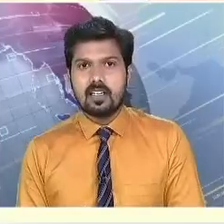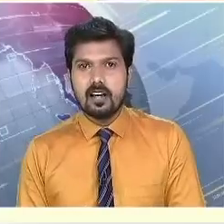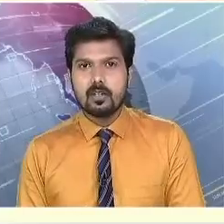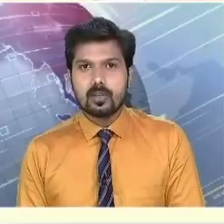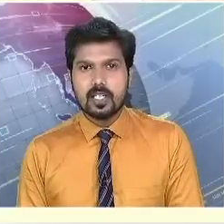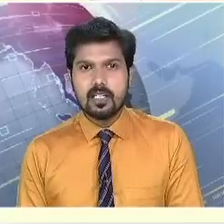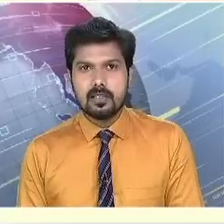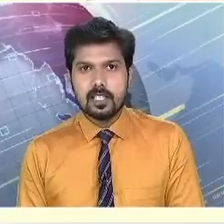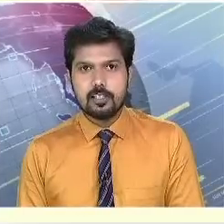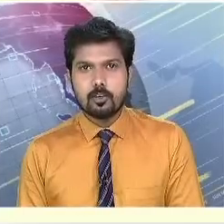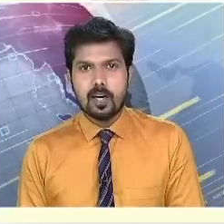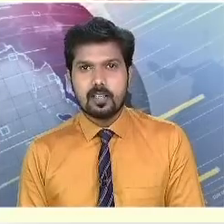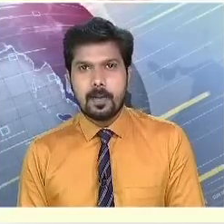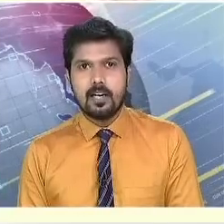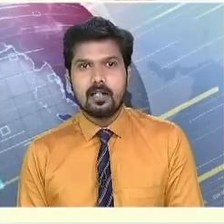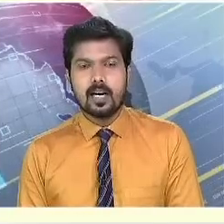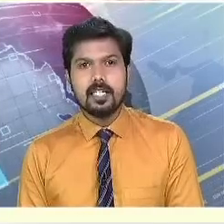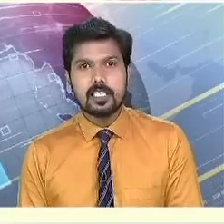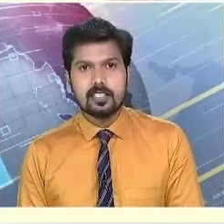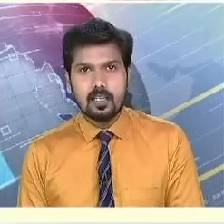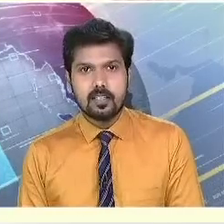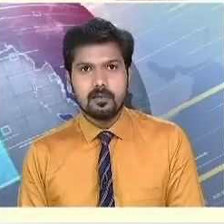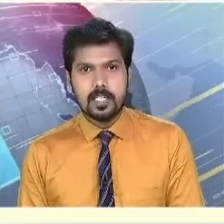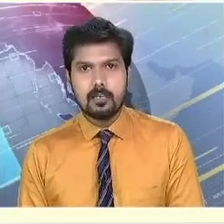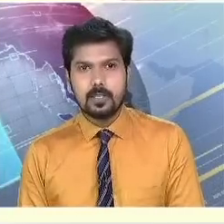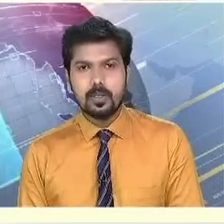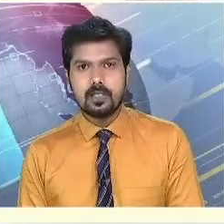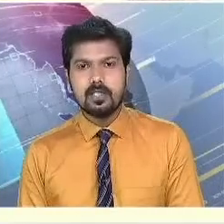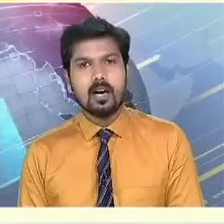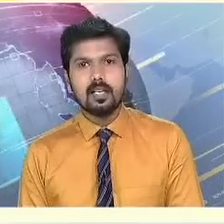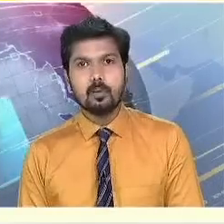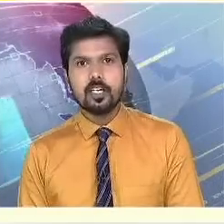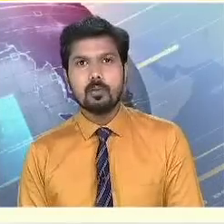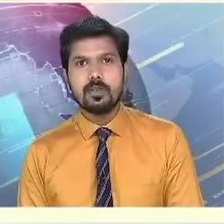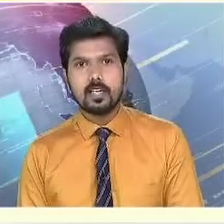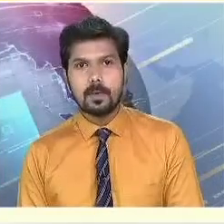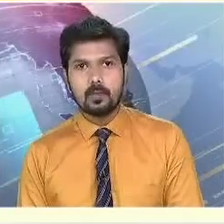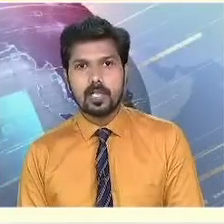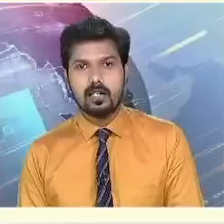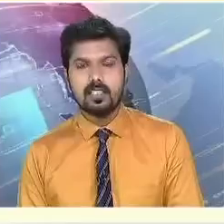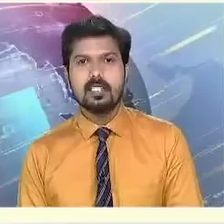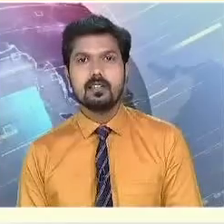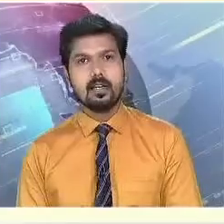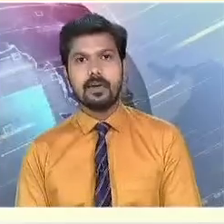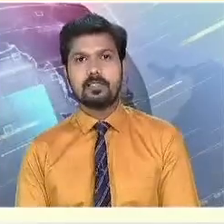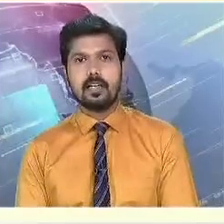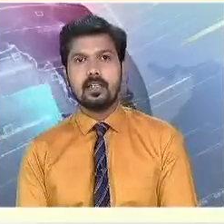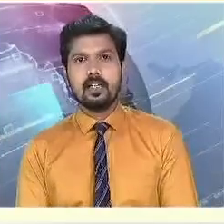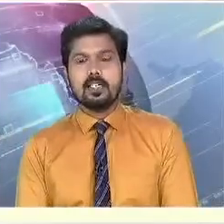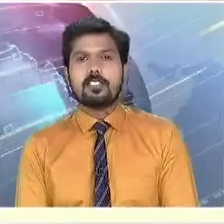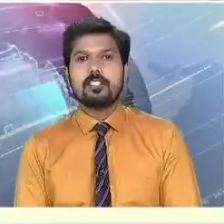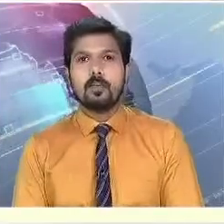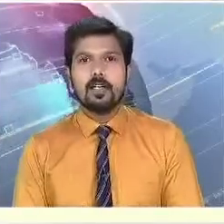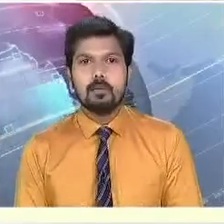தேசிய ஜனநாயக கூட்டணியிலிருந்து நிதிஷ்குமார் தலைமையிலான ஐக்கிய ஜனதா தளம் வெளியேறுவது குறித்து நாளை முக்கிய முடிவு எடுக்கப்பட உள்ளதாக செய்திகள்